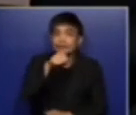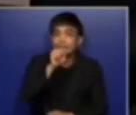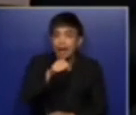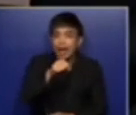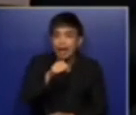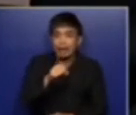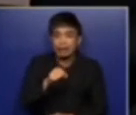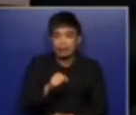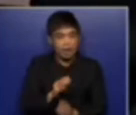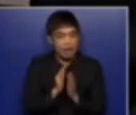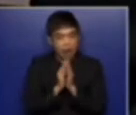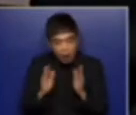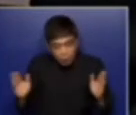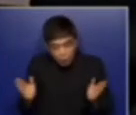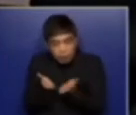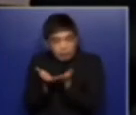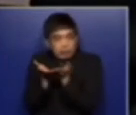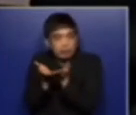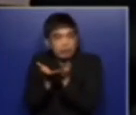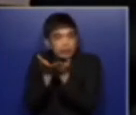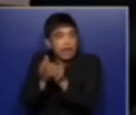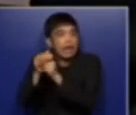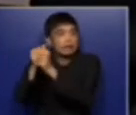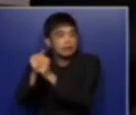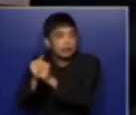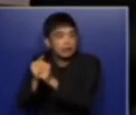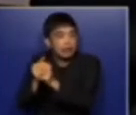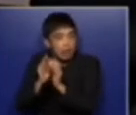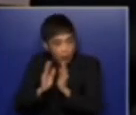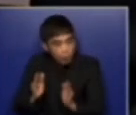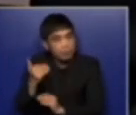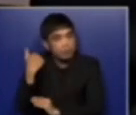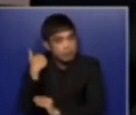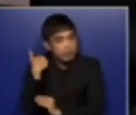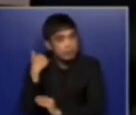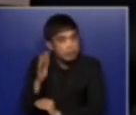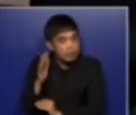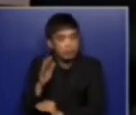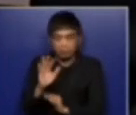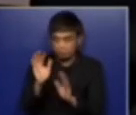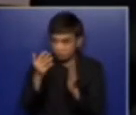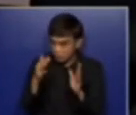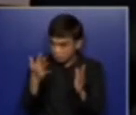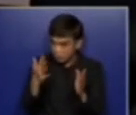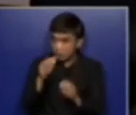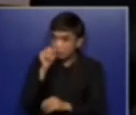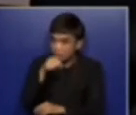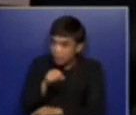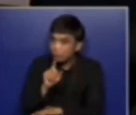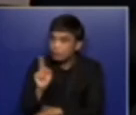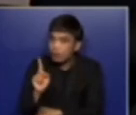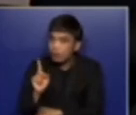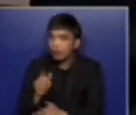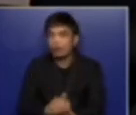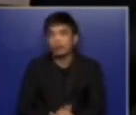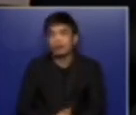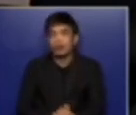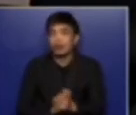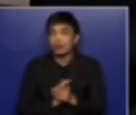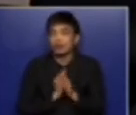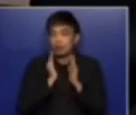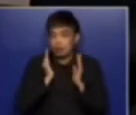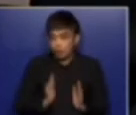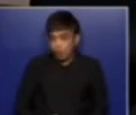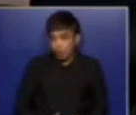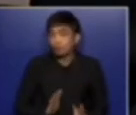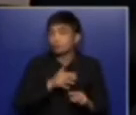รือดำน้ำจากประเทศจีนสักคนใช่หรือไม่ประชากรและประชา